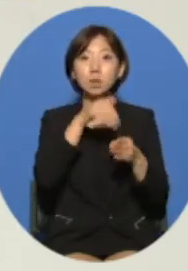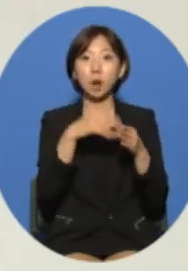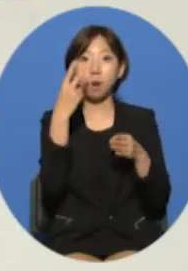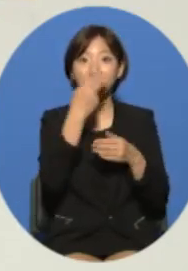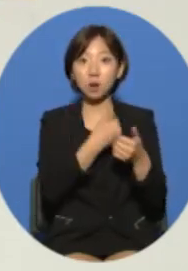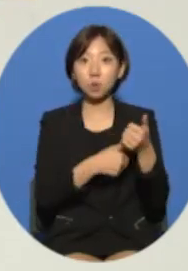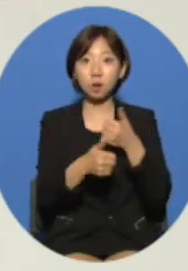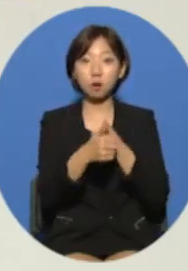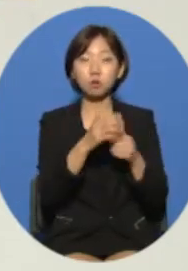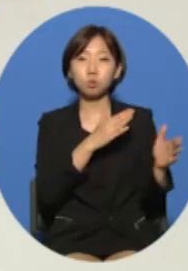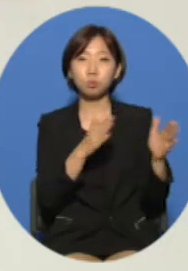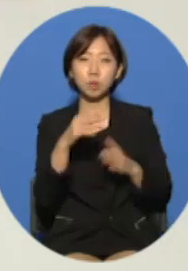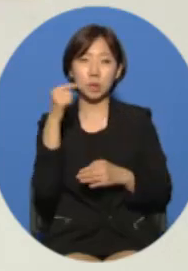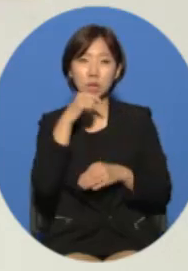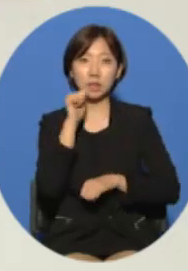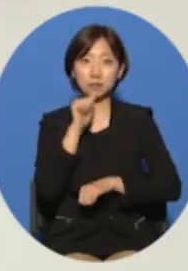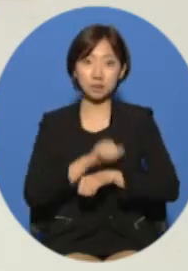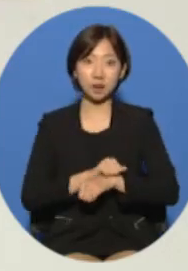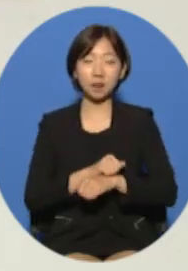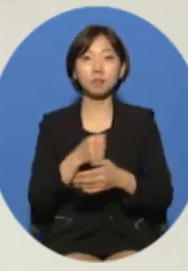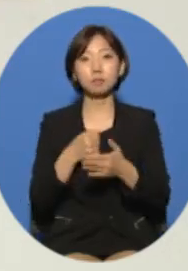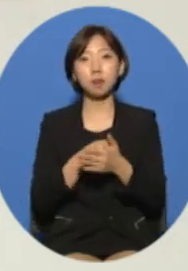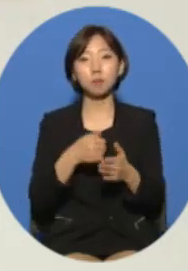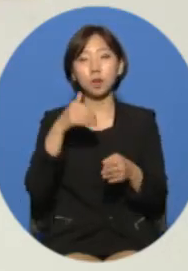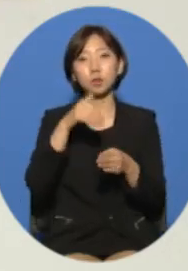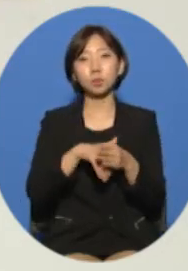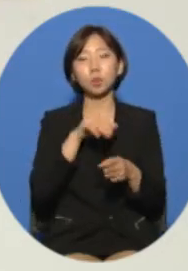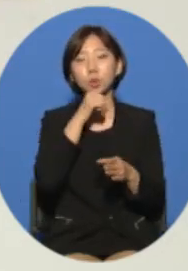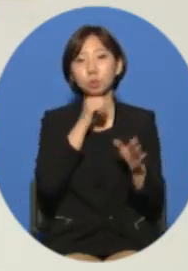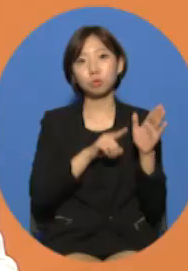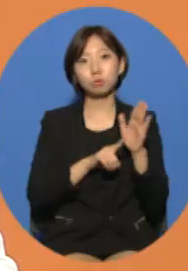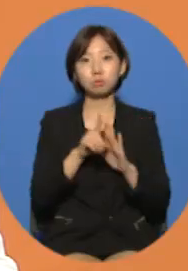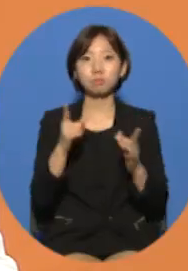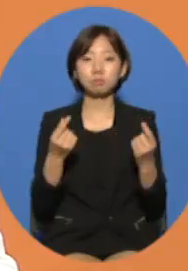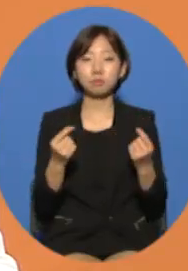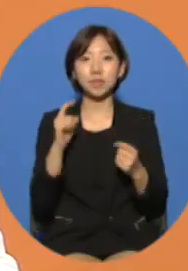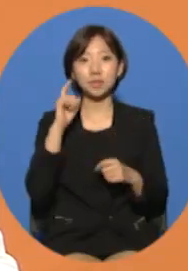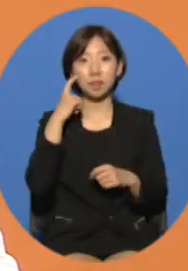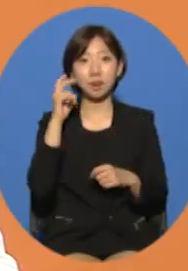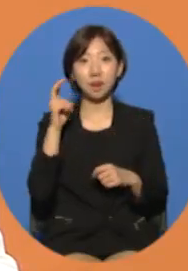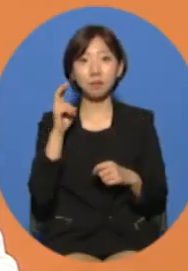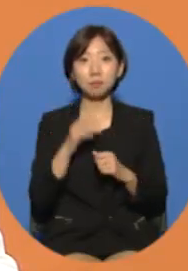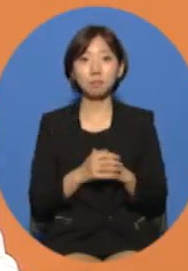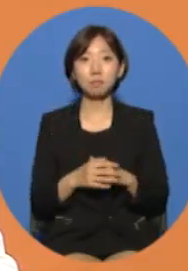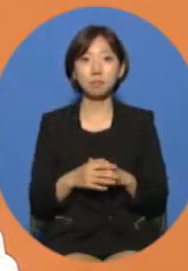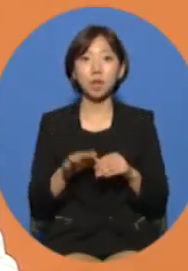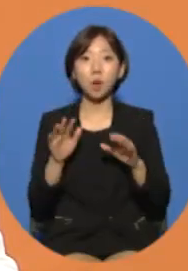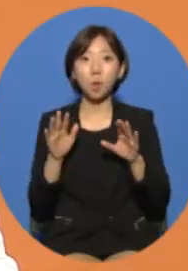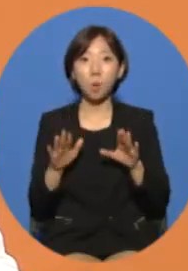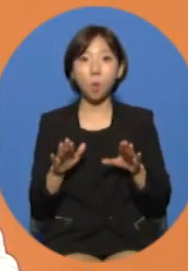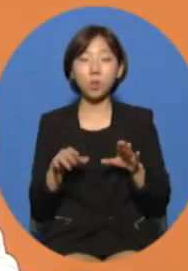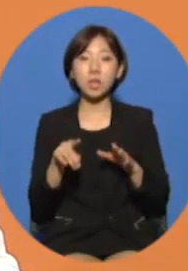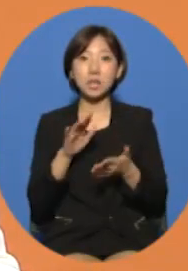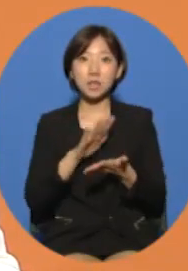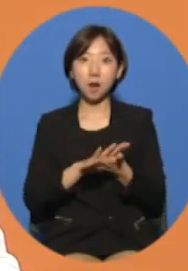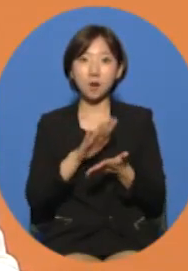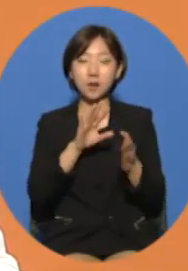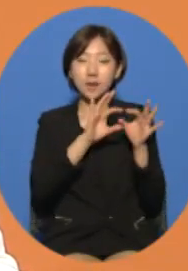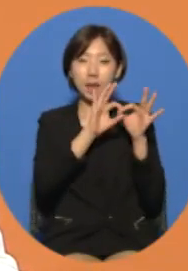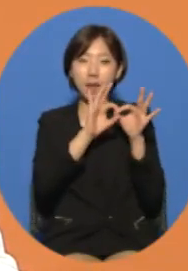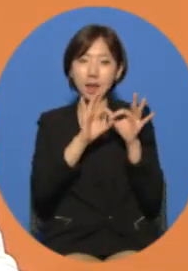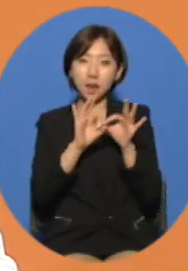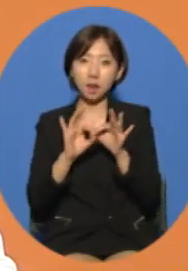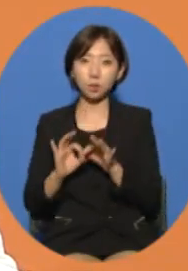충실히 준비를 했기 때문에 그렇습니다. 예, 그렇게 투표율이 올라가지 않을까 생각이 되는데 예, 예. 일단 오늘 이 열기가 이어지는 게